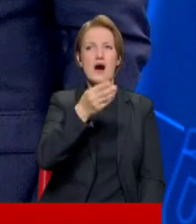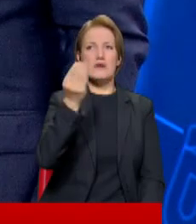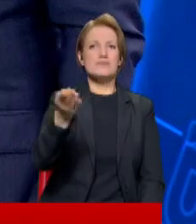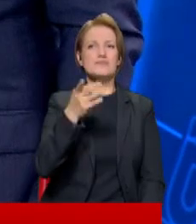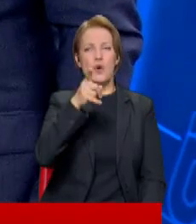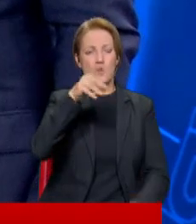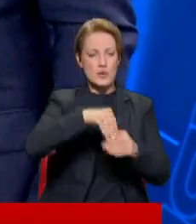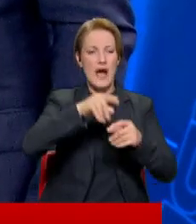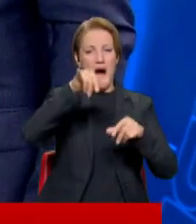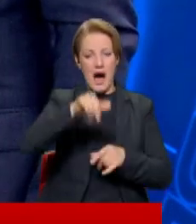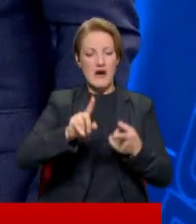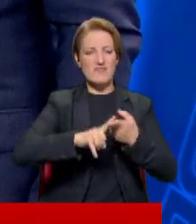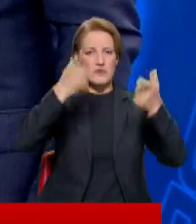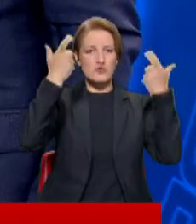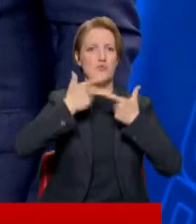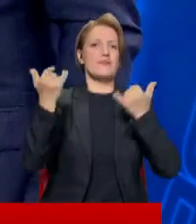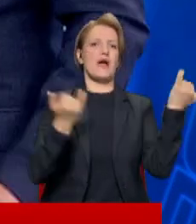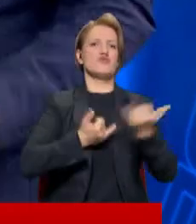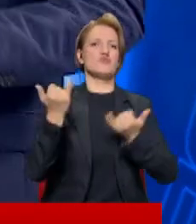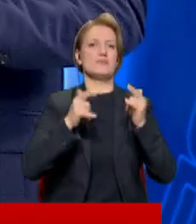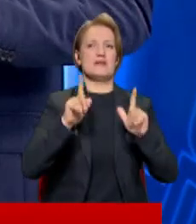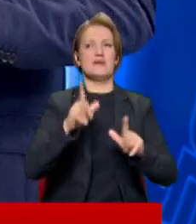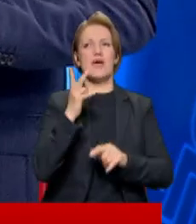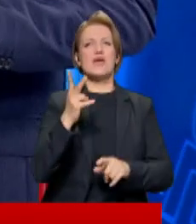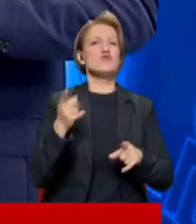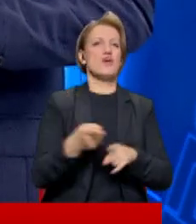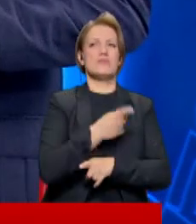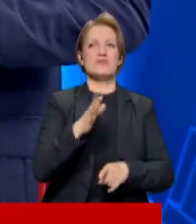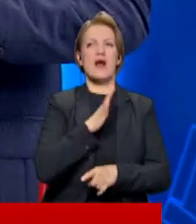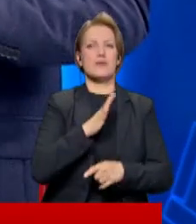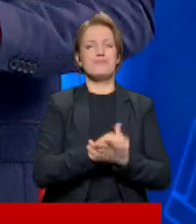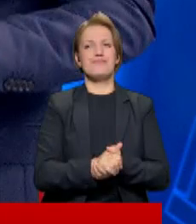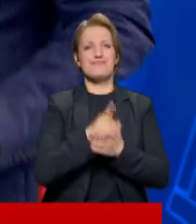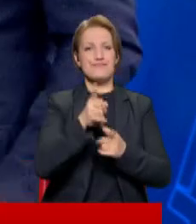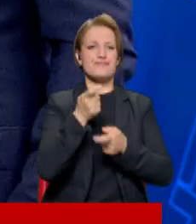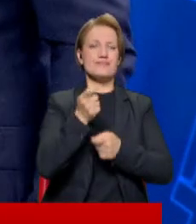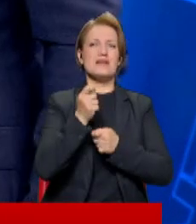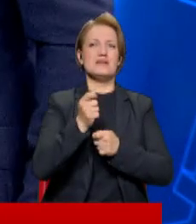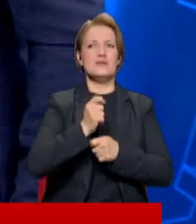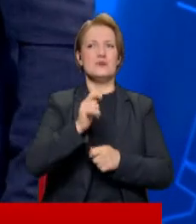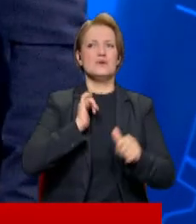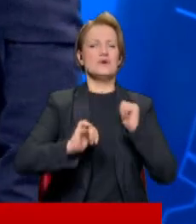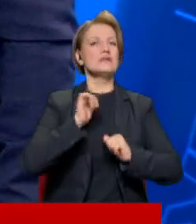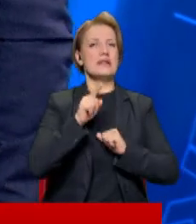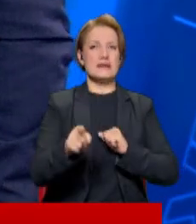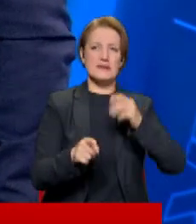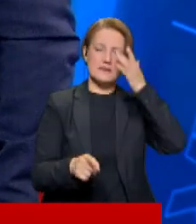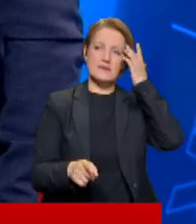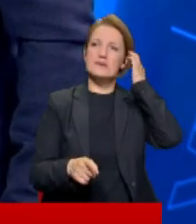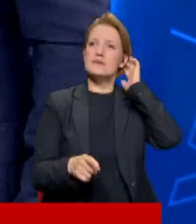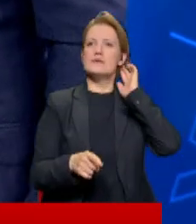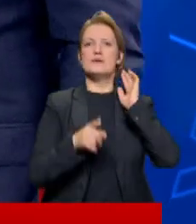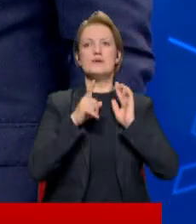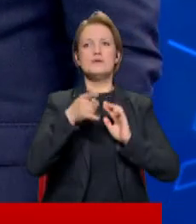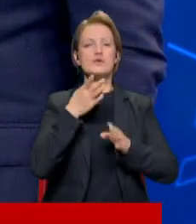Onun için hak ve sorumluluğu tartışmalıyız Burada iki tane şeyimiz var bizim çalışmalar 1 eğitim fakülteleri bir eğitim fakültelerinde doğru